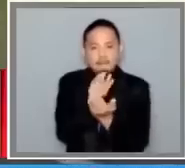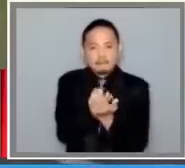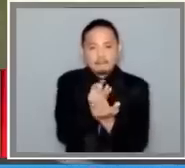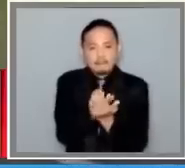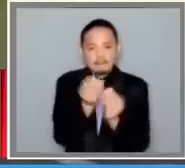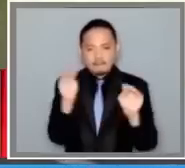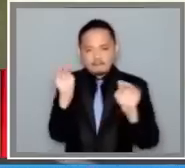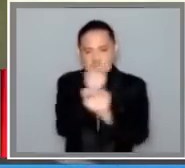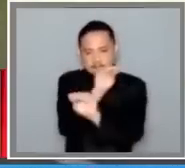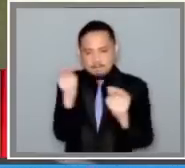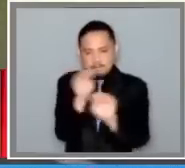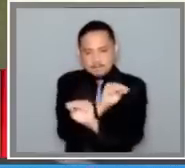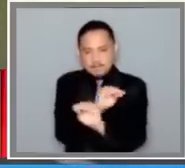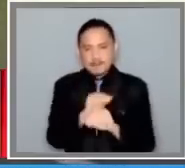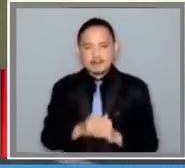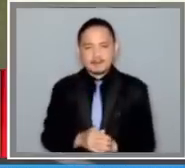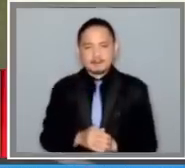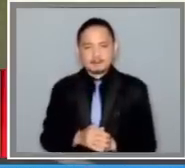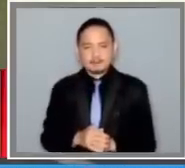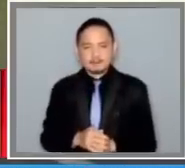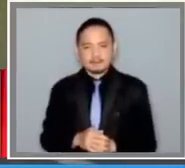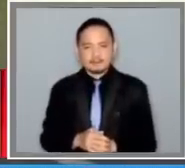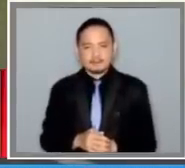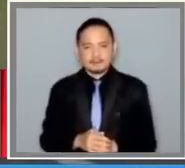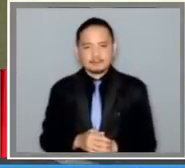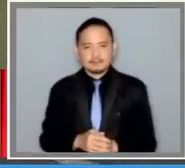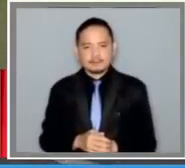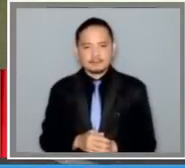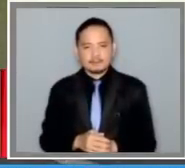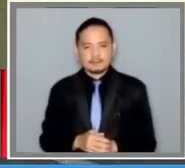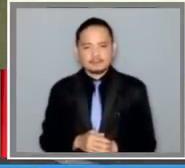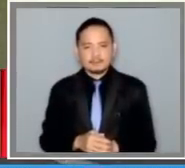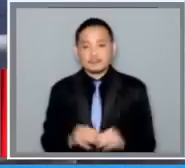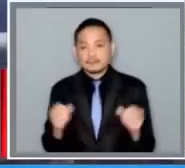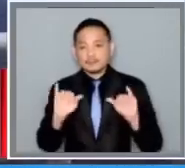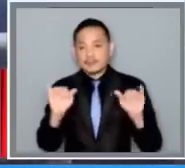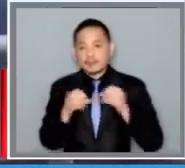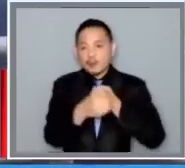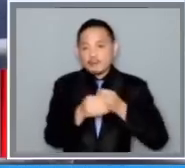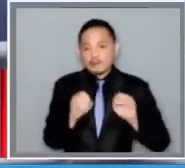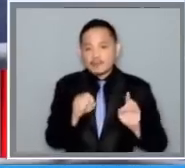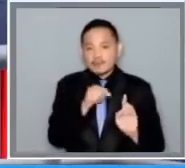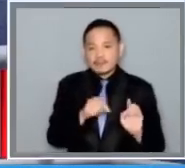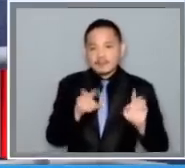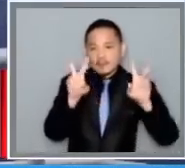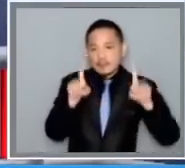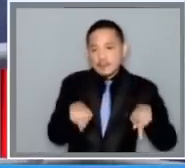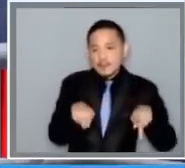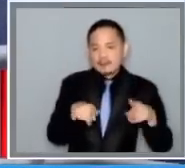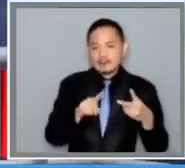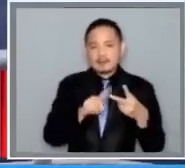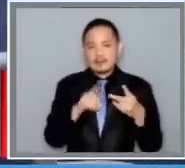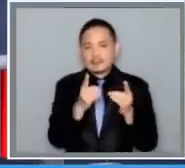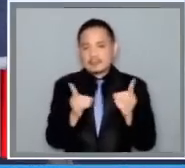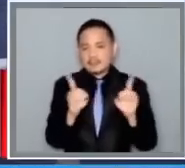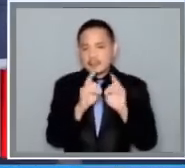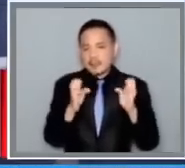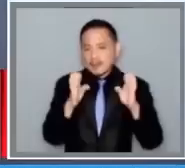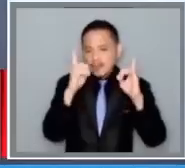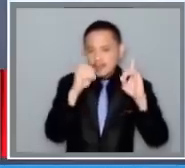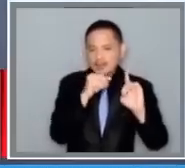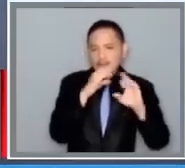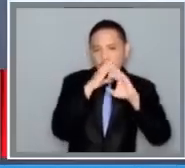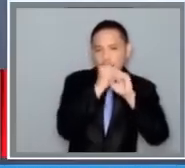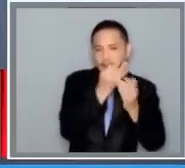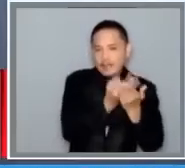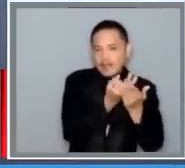o CIF ng ilang ahensya. Gaya ng sa Office of the Vice President at Department of Education. Ililipat